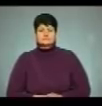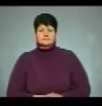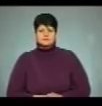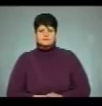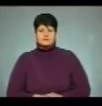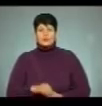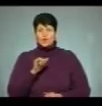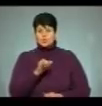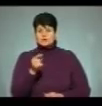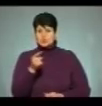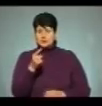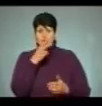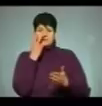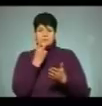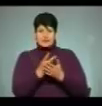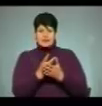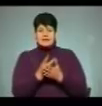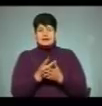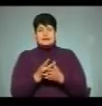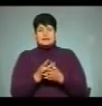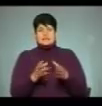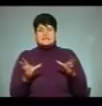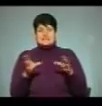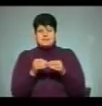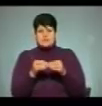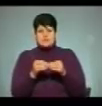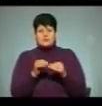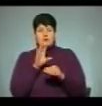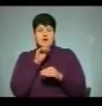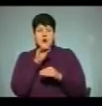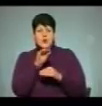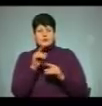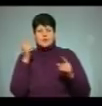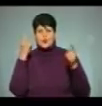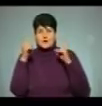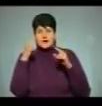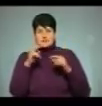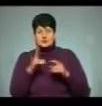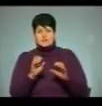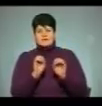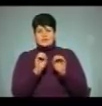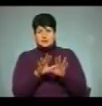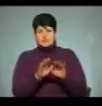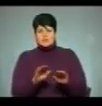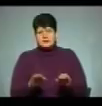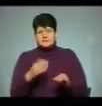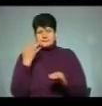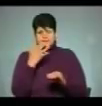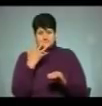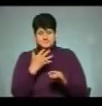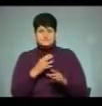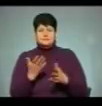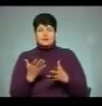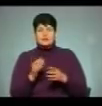У Тернополі репрезентували збірку аудіоказок, яку передадуть у заклади, де навчаються діти з вадами зору. До неї